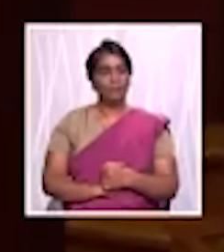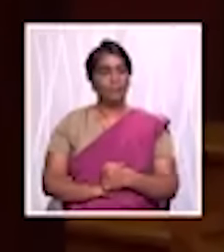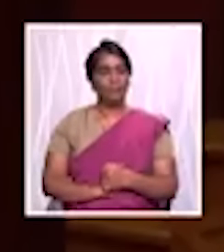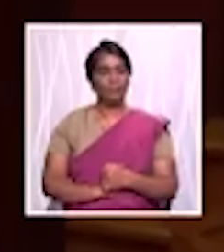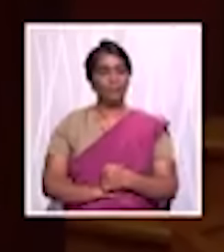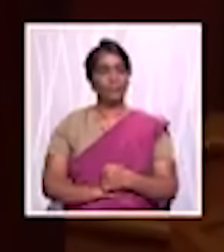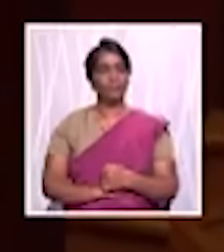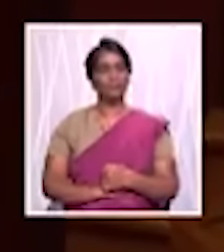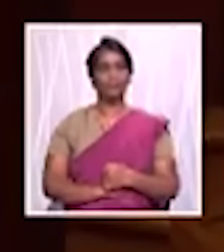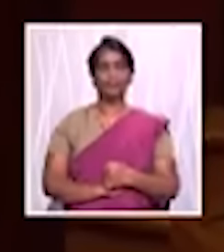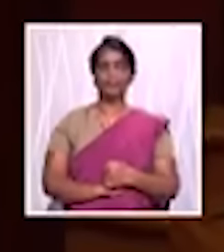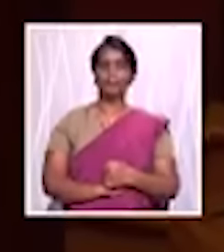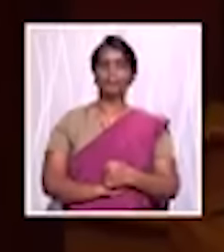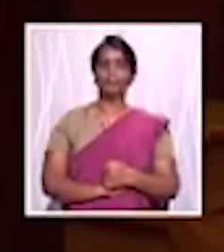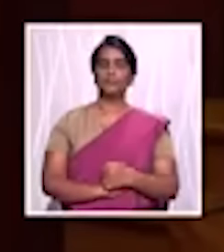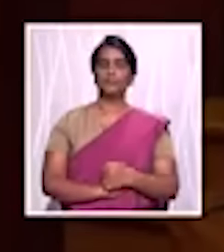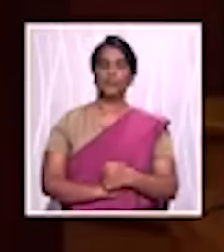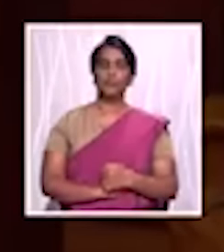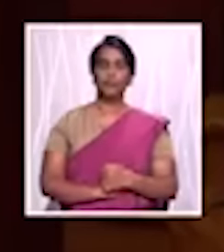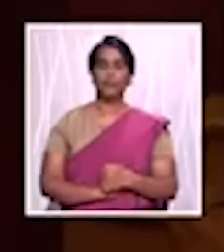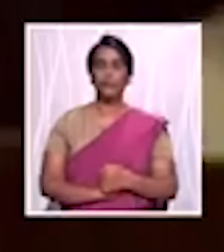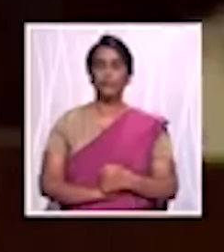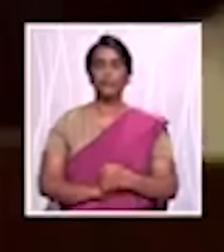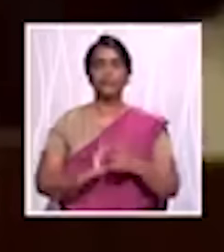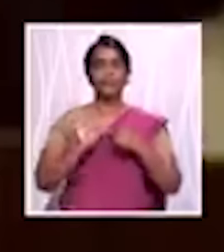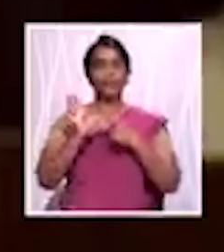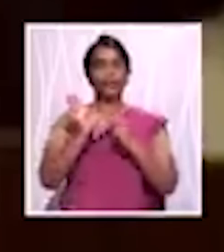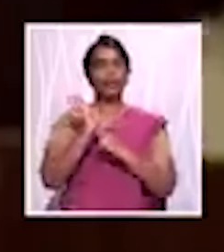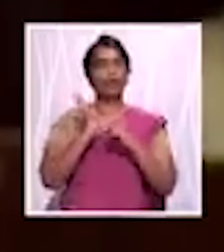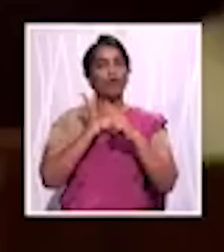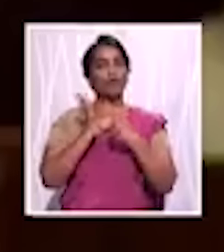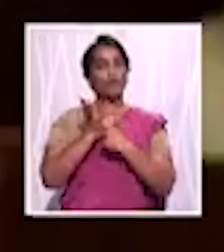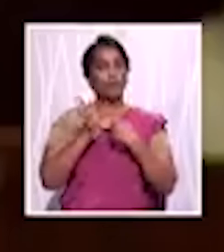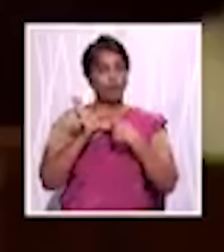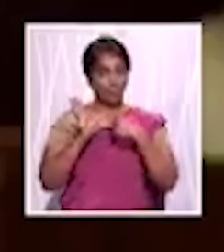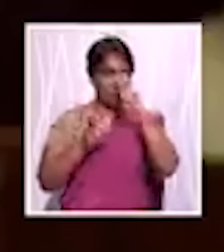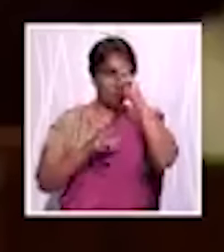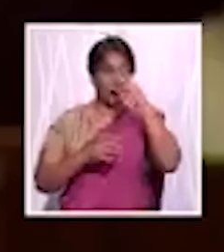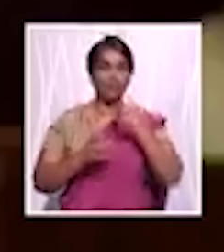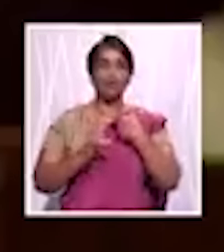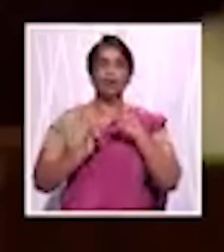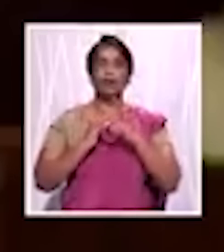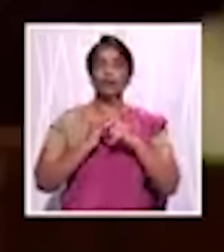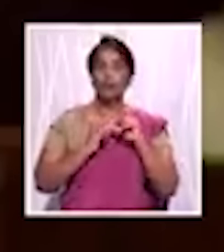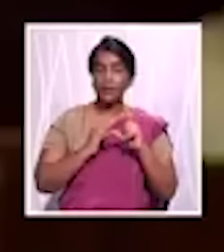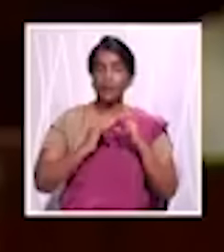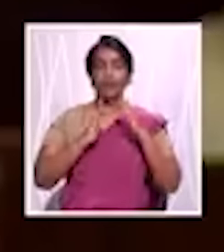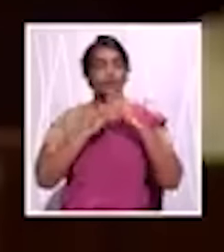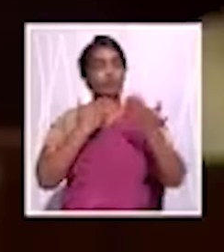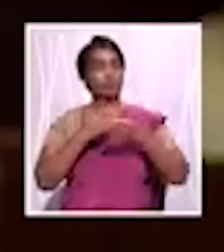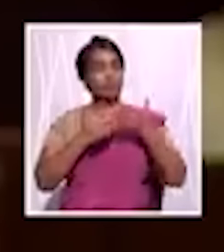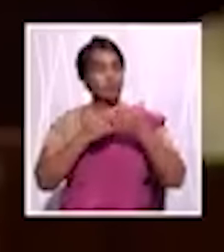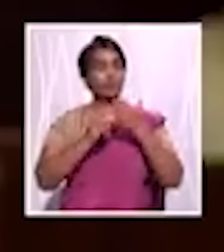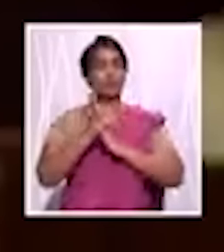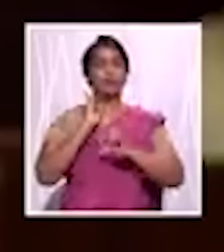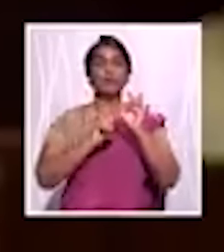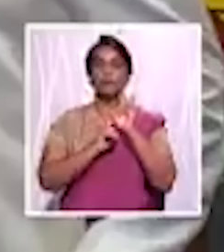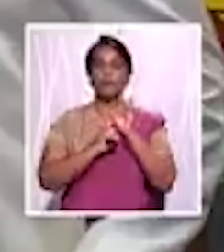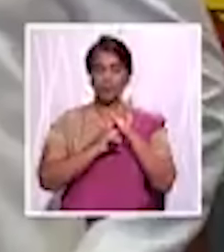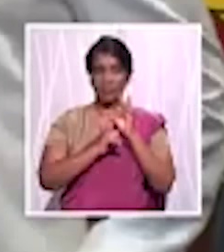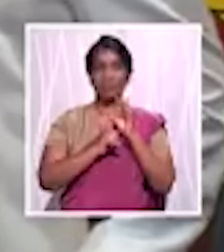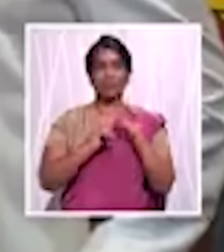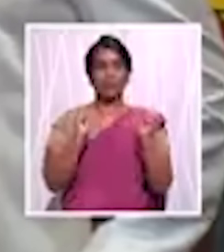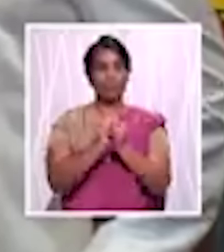தொடர்ந்து நகர அபிவிருத்தி கட்டுமானத்துறை மற்றும் வீடமைப்பு அமைச்சராக அனுர கருணா திலக ஜனாதிபதி அன்றகுமார் திசாநாயக